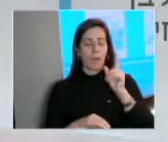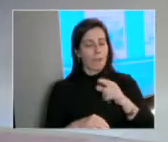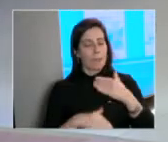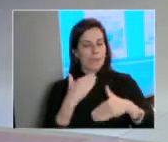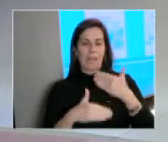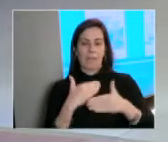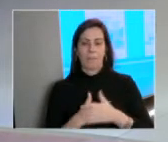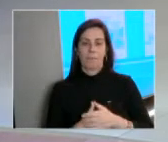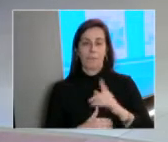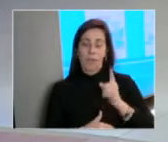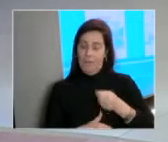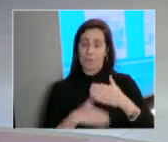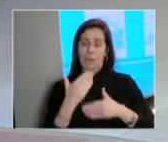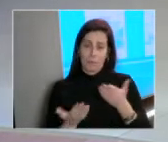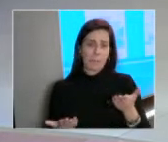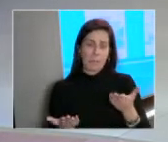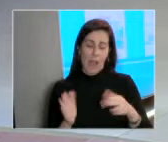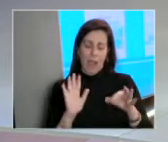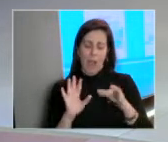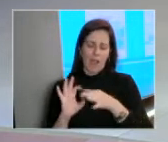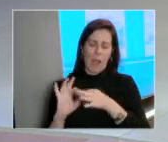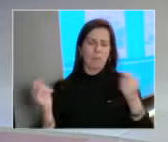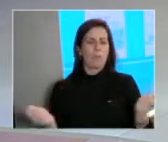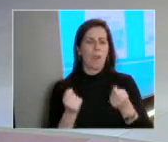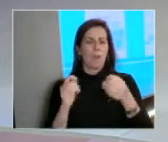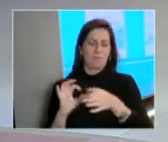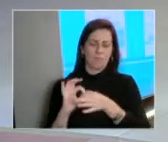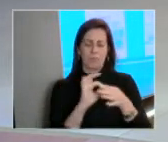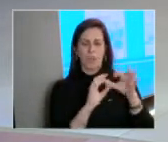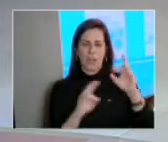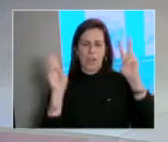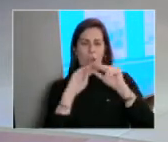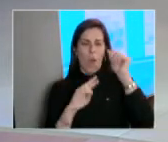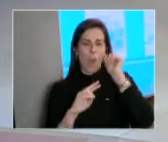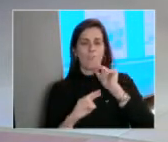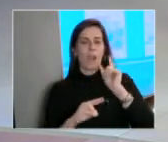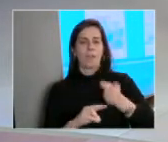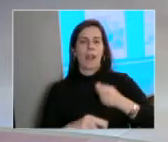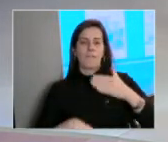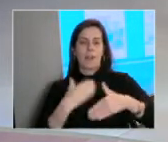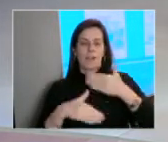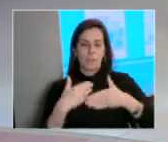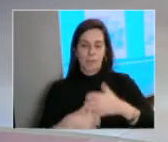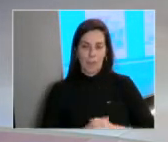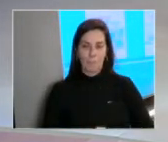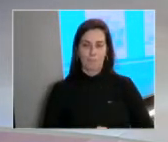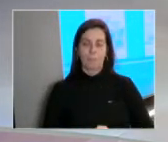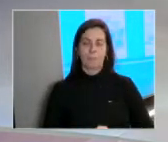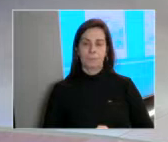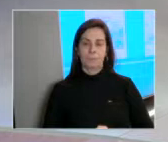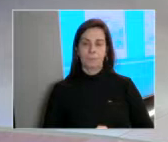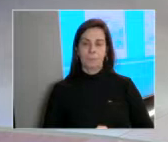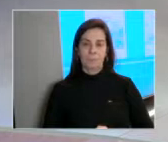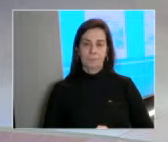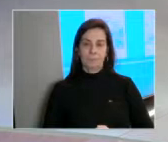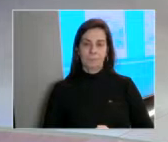להתקדם. החייבים להתקדם זה הלוגו, הסיסמת בחירות החדשה של כחול לבן. טוב, אלדד